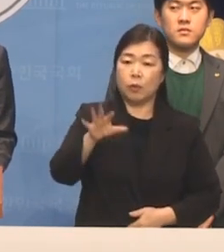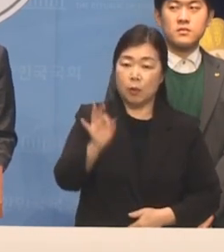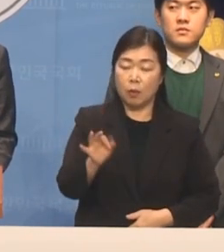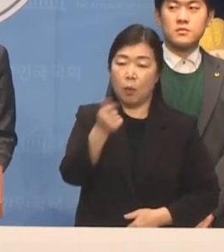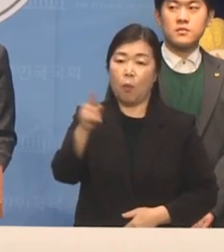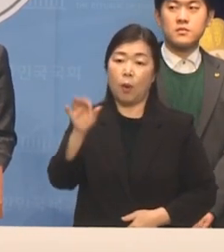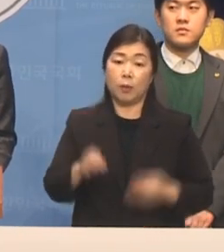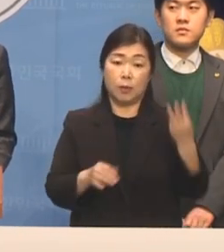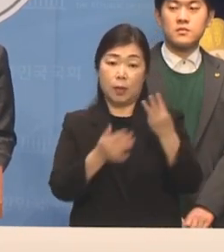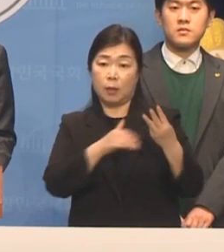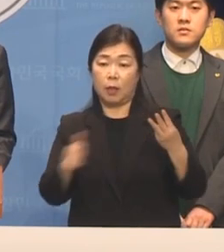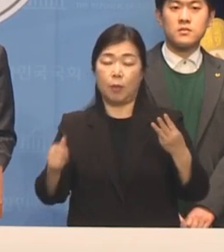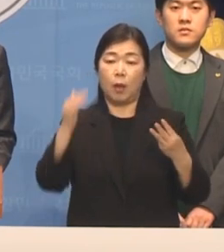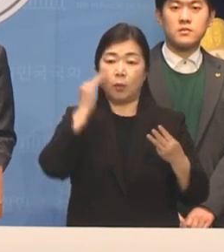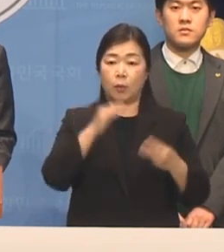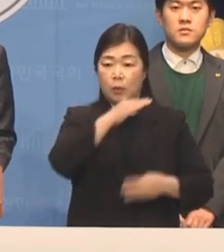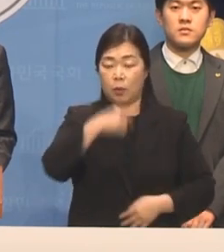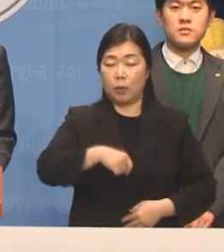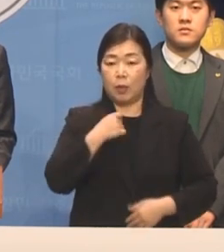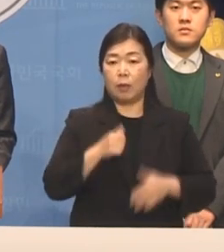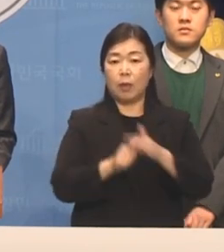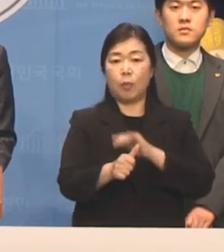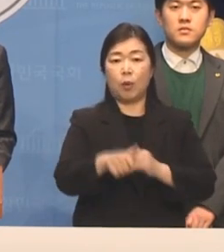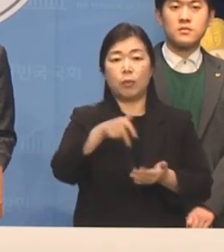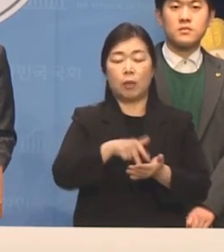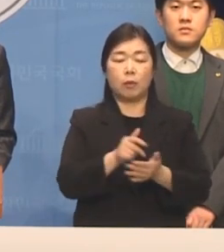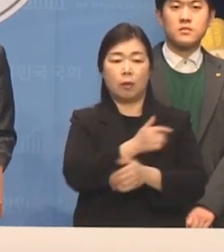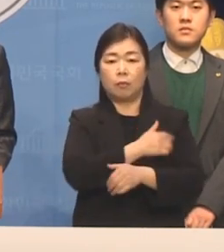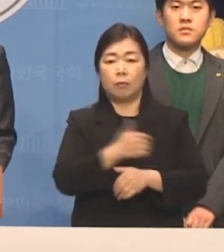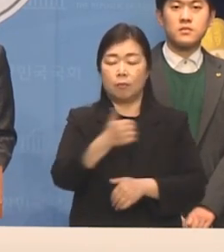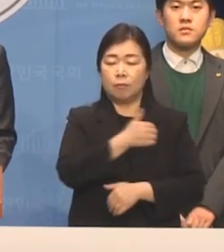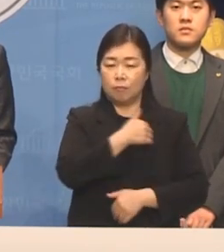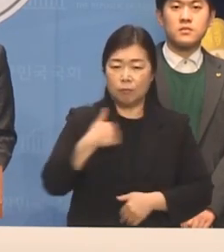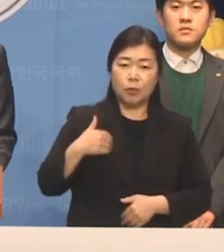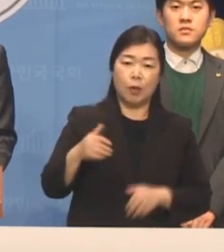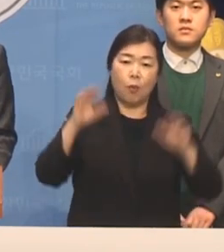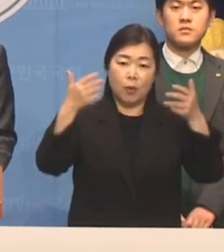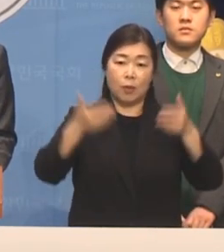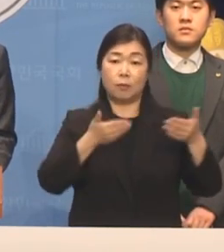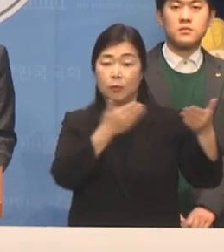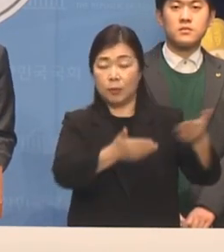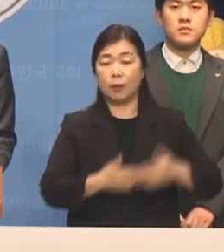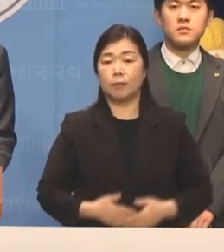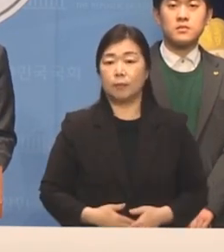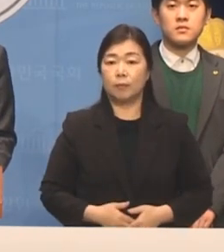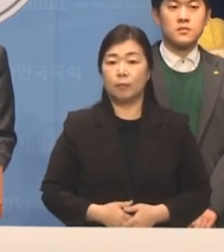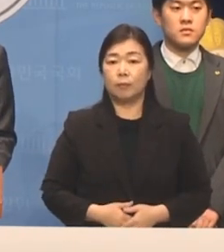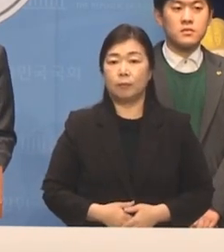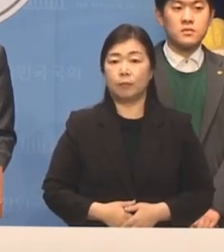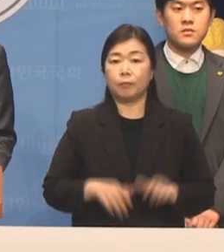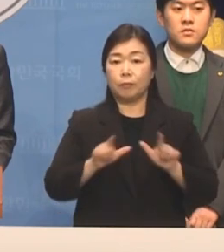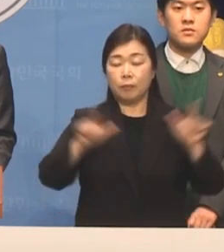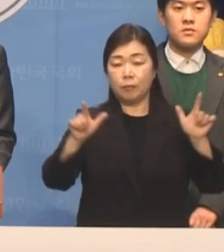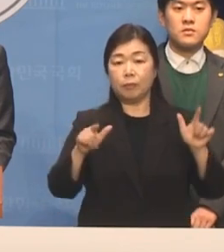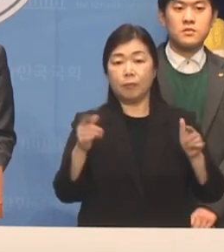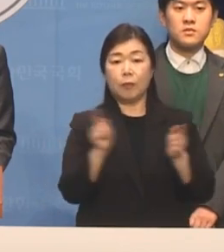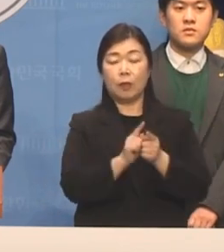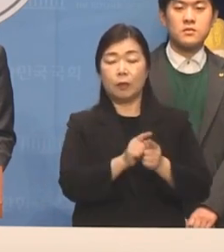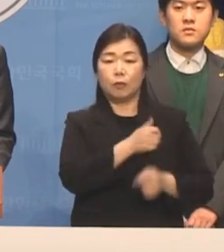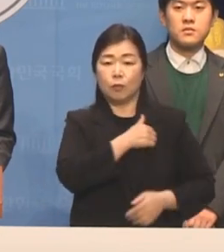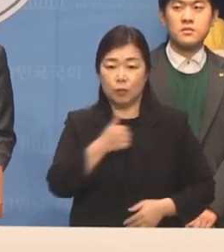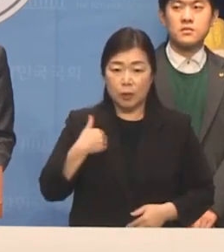황정화 3분을 녹색정의당 대표로서 두 팔 벌려 환영하는 바입니다. 기후위기에 맞서는 과감한